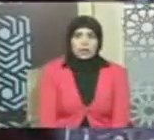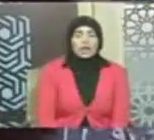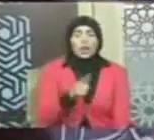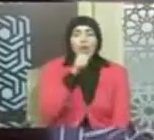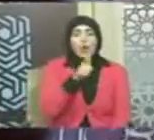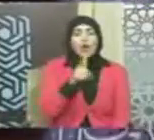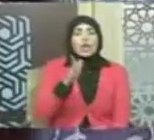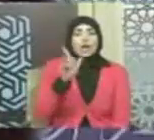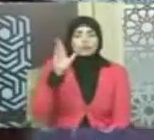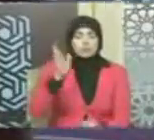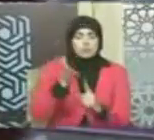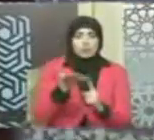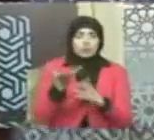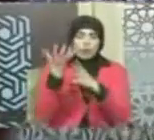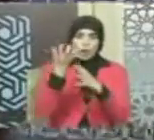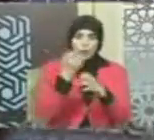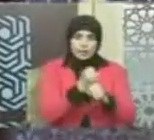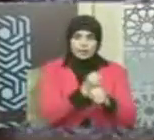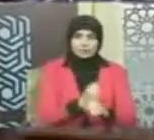الله عليه وسلم: